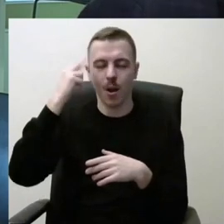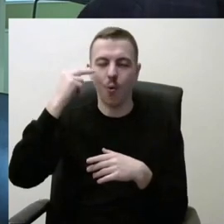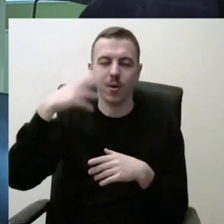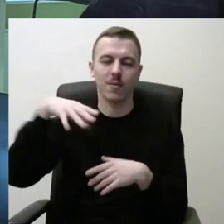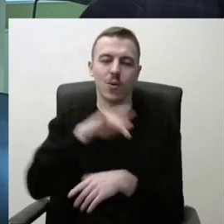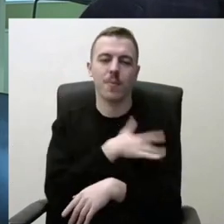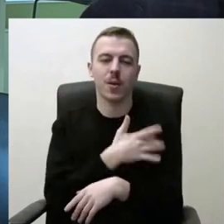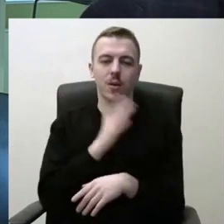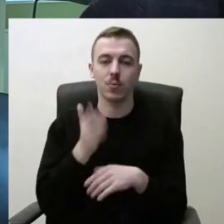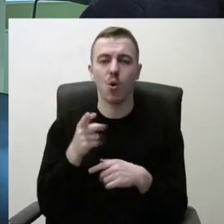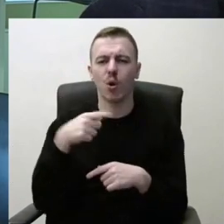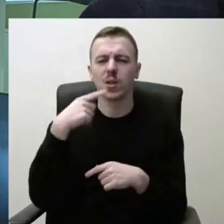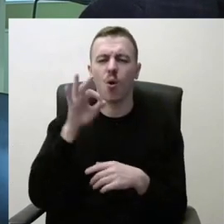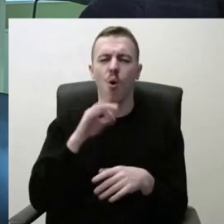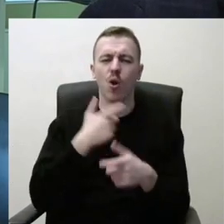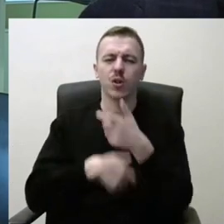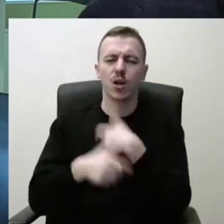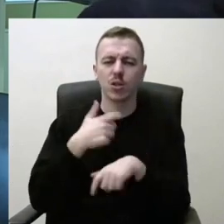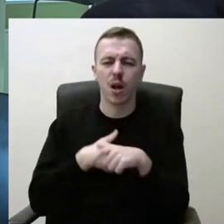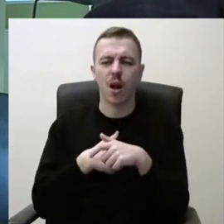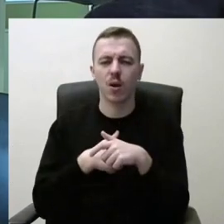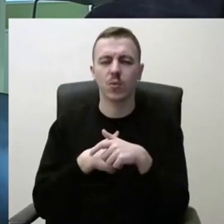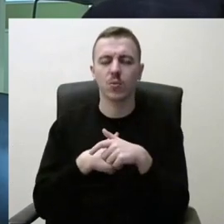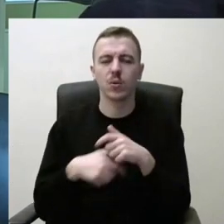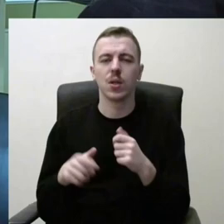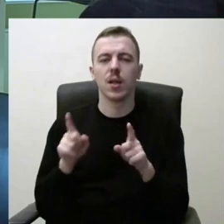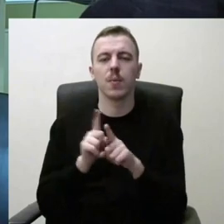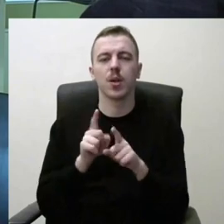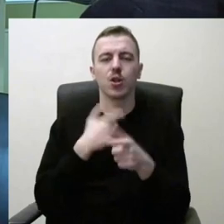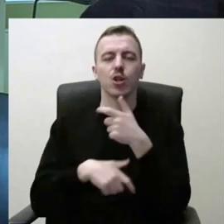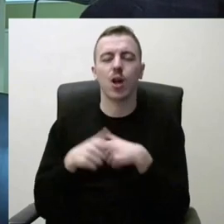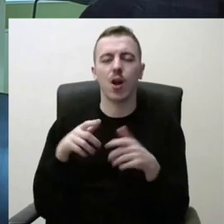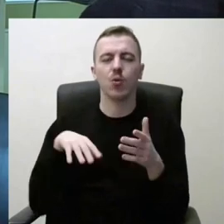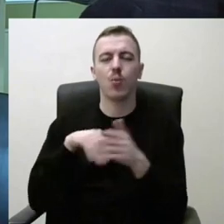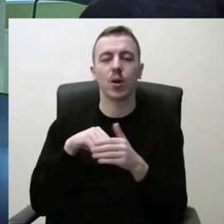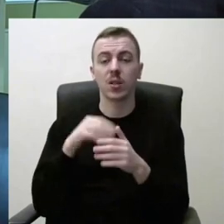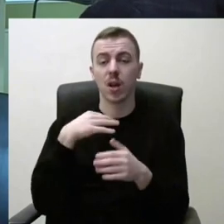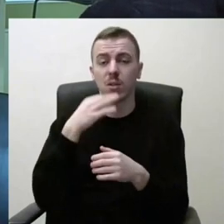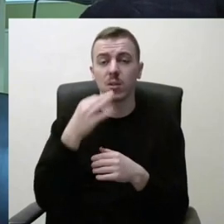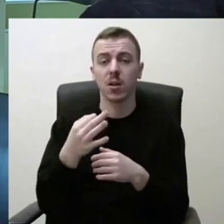kai šnekat apie darželius ir darželių mokestį, kolegos, tai